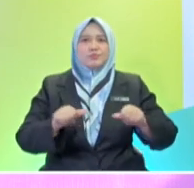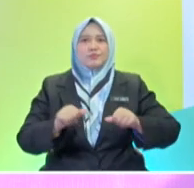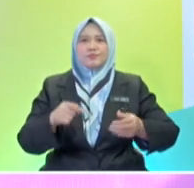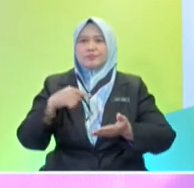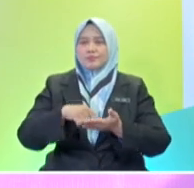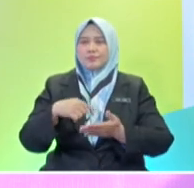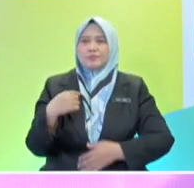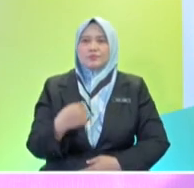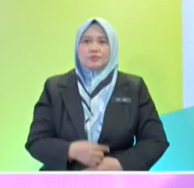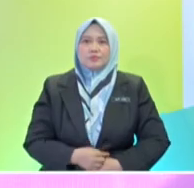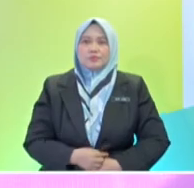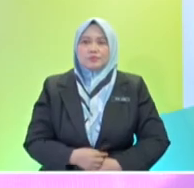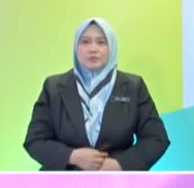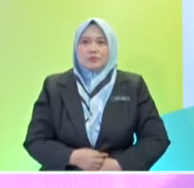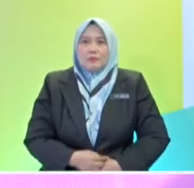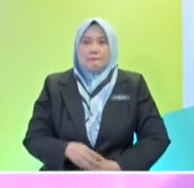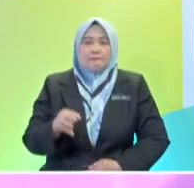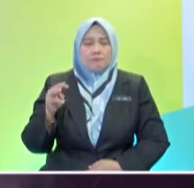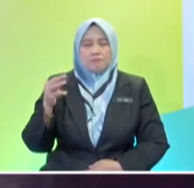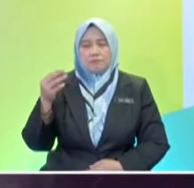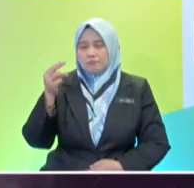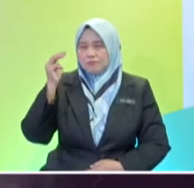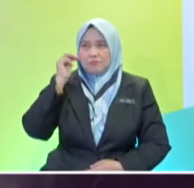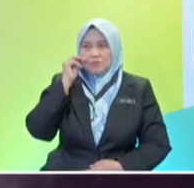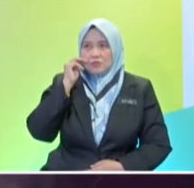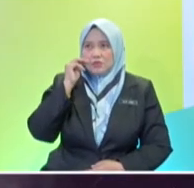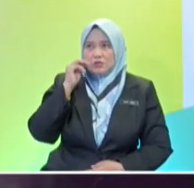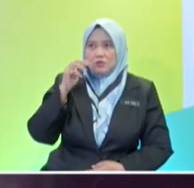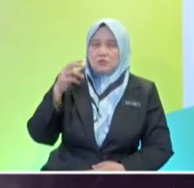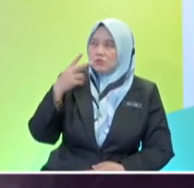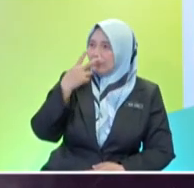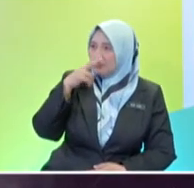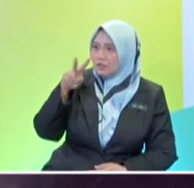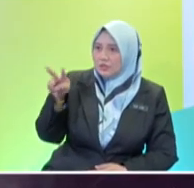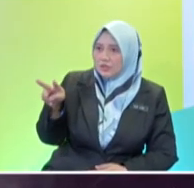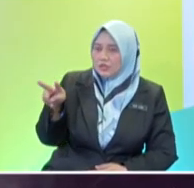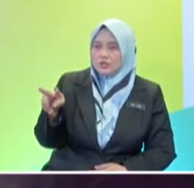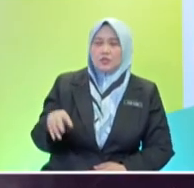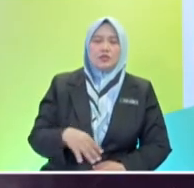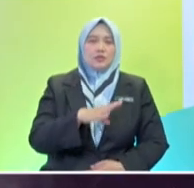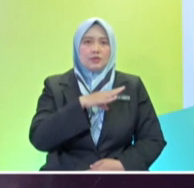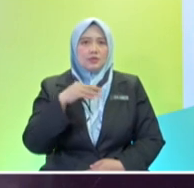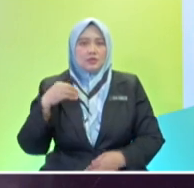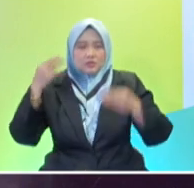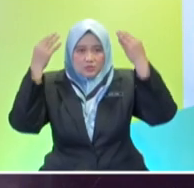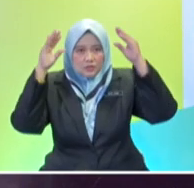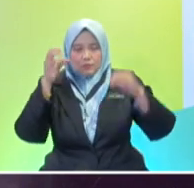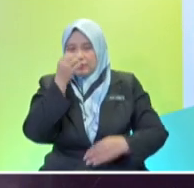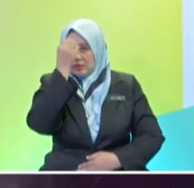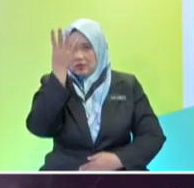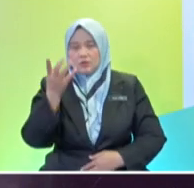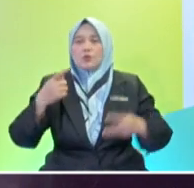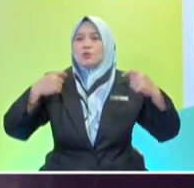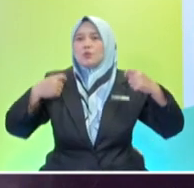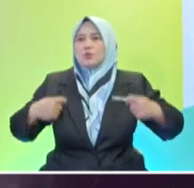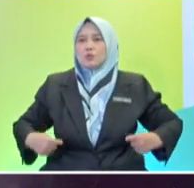akan saya nak Mira perhatikan dahulu dan saya akan terangkan bahagian-bahagian tubuh haiwan. Baik. Yang pertama,